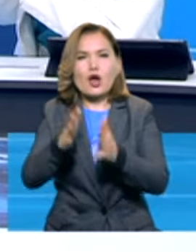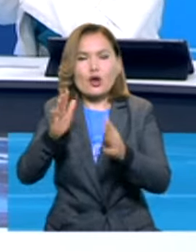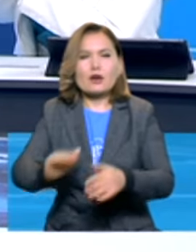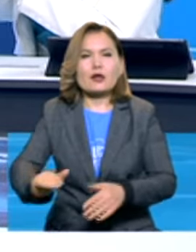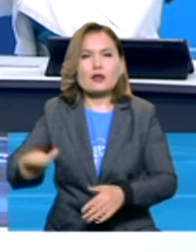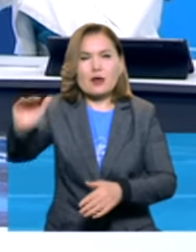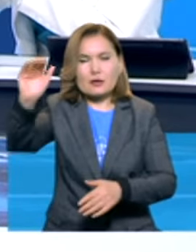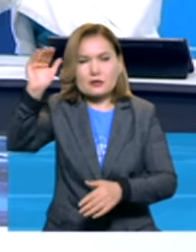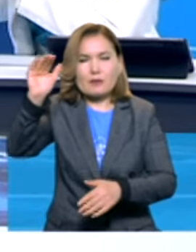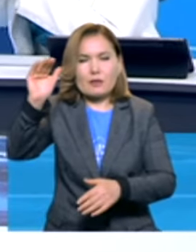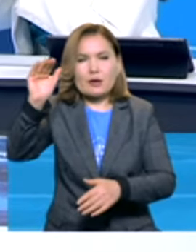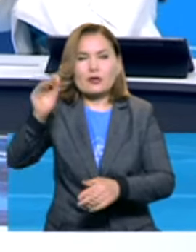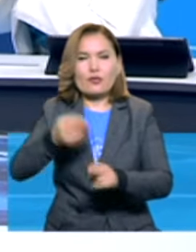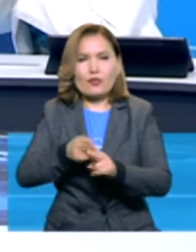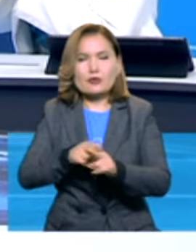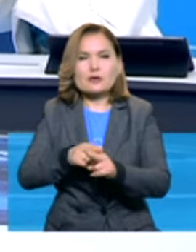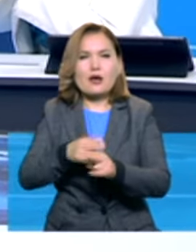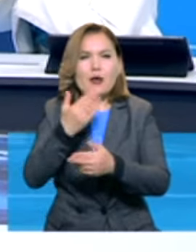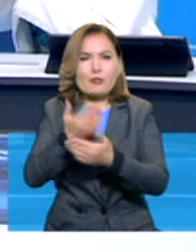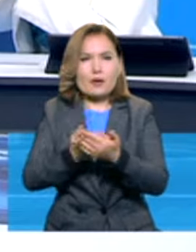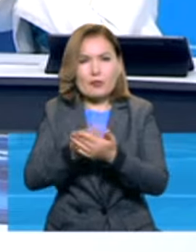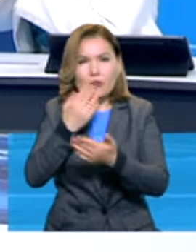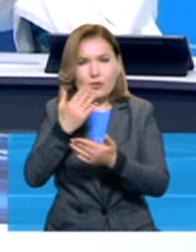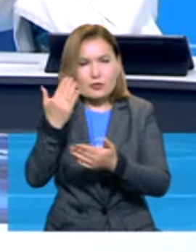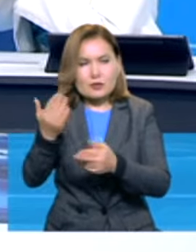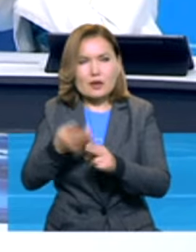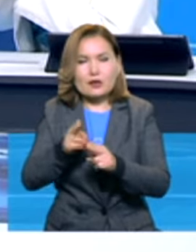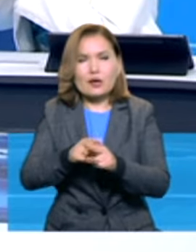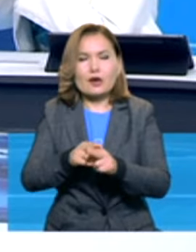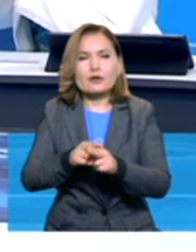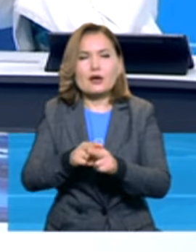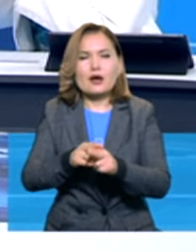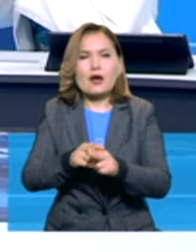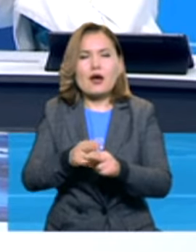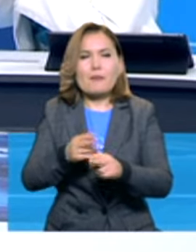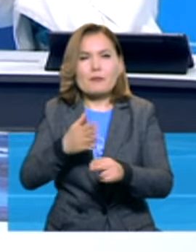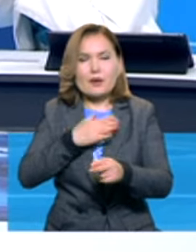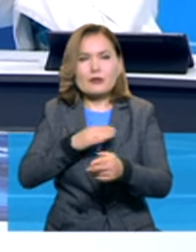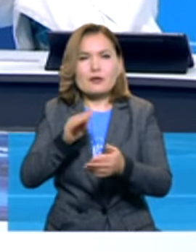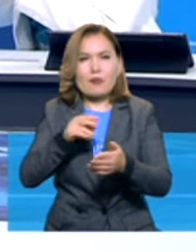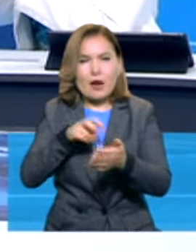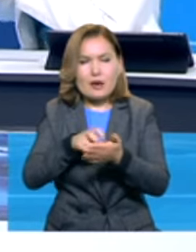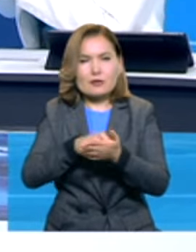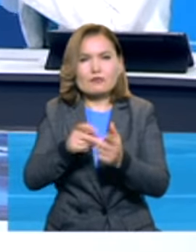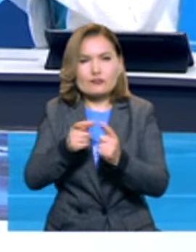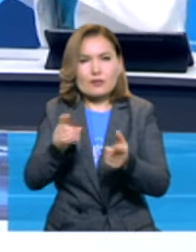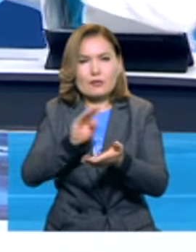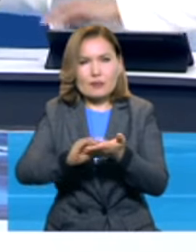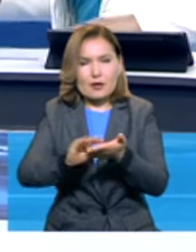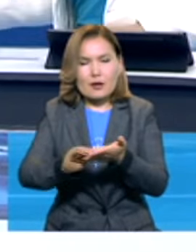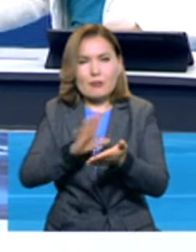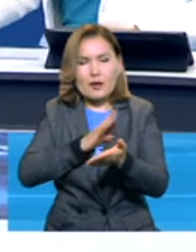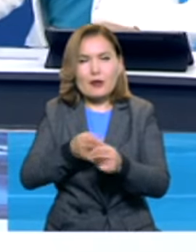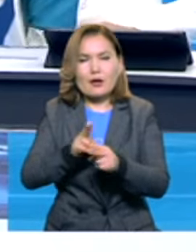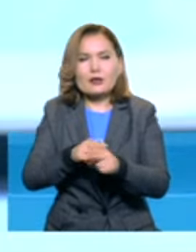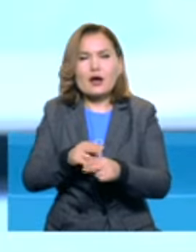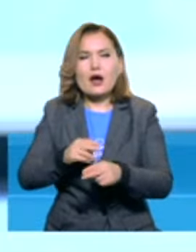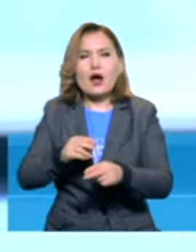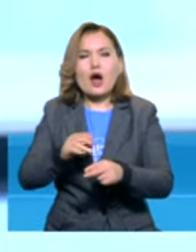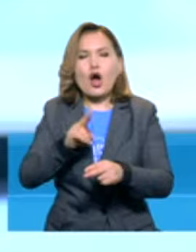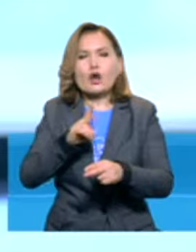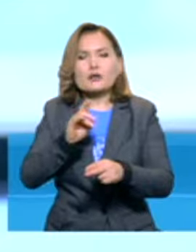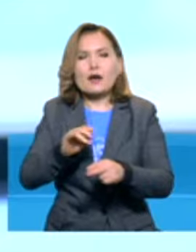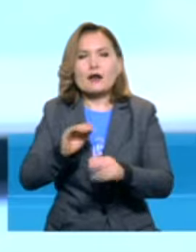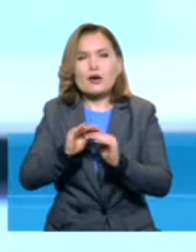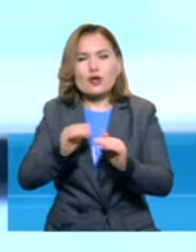азамат. Хатта не деп жазылды? Құлсарға кентаудан сәлем деп бастадым. Құлсарлық достарым, мен